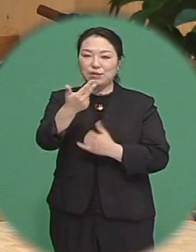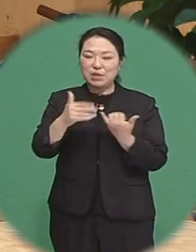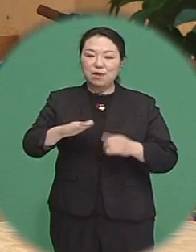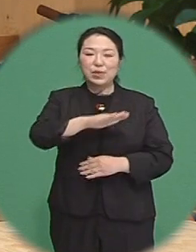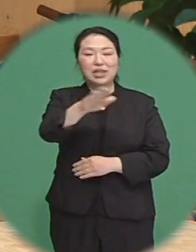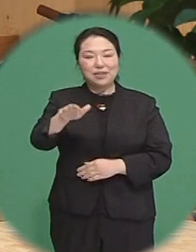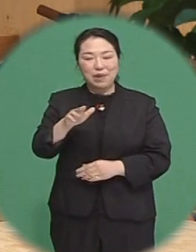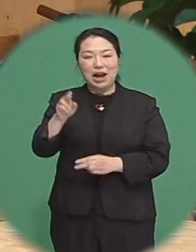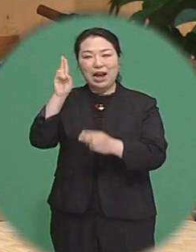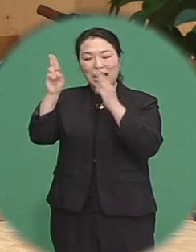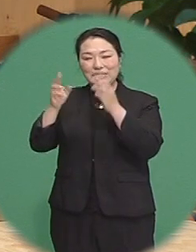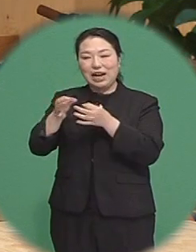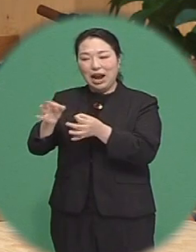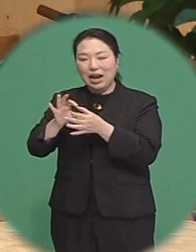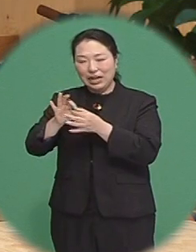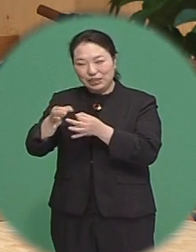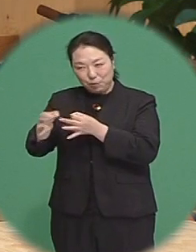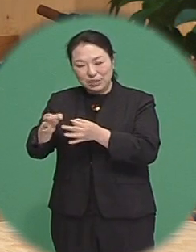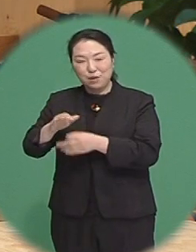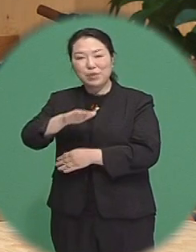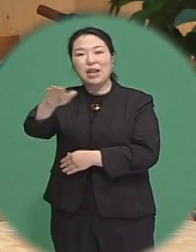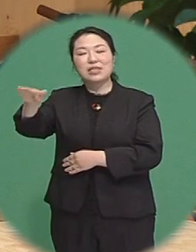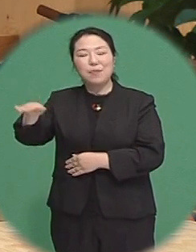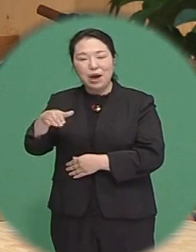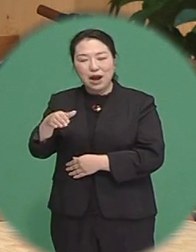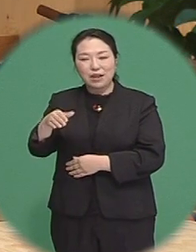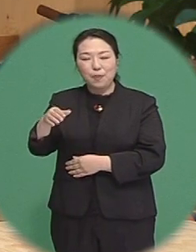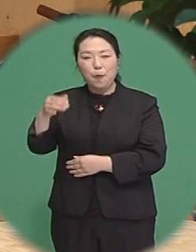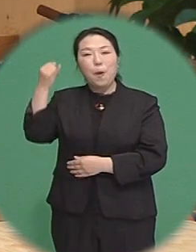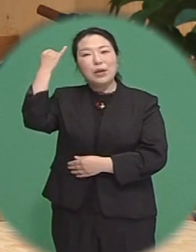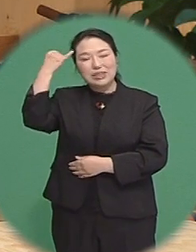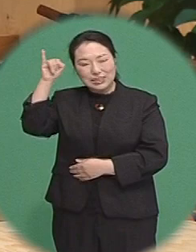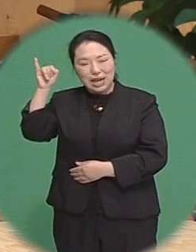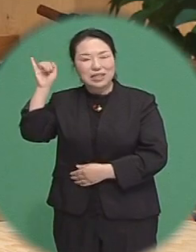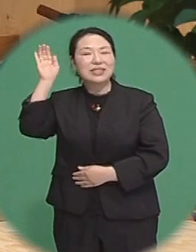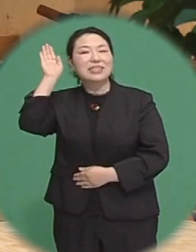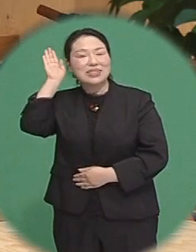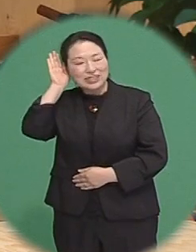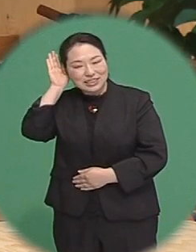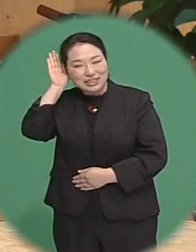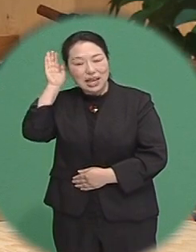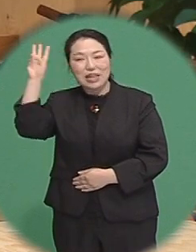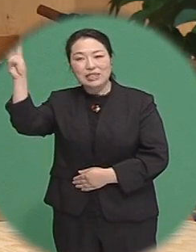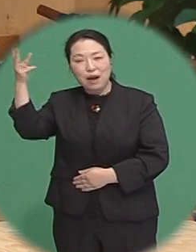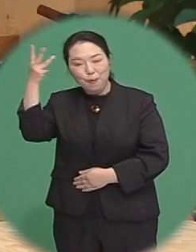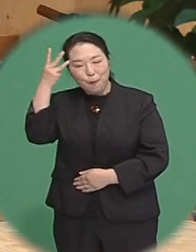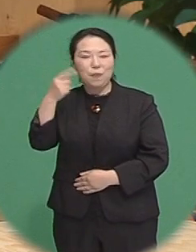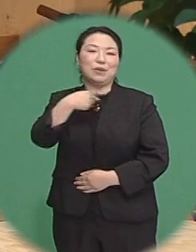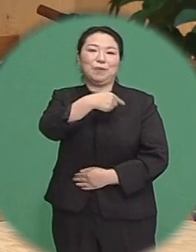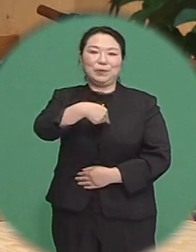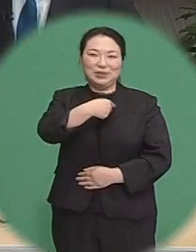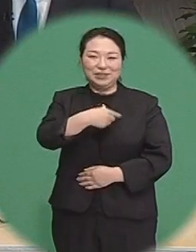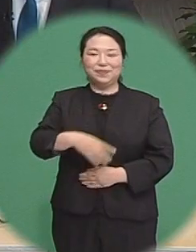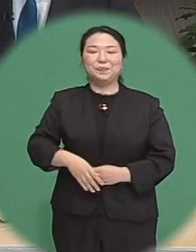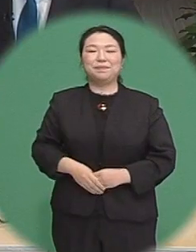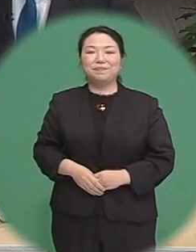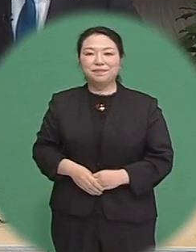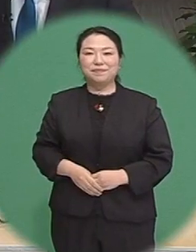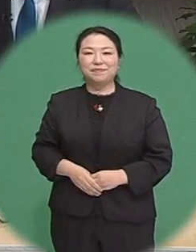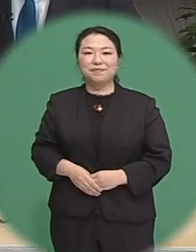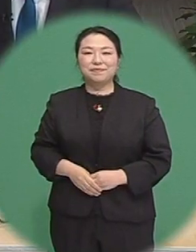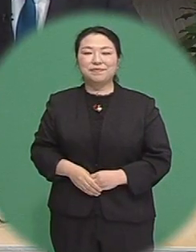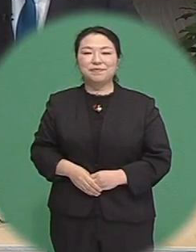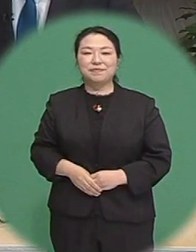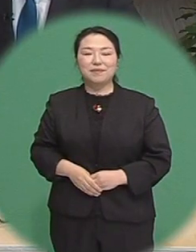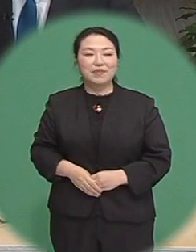事業者の皆様の目線に立ち様々な方々のご意見耳を傾けていきますさてここ